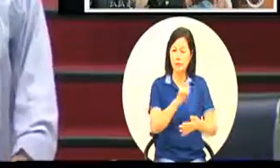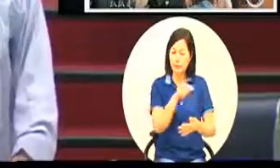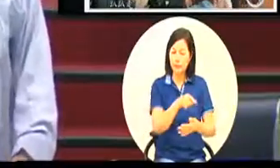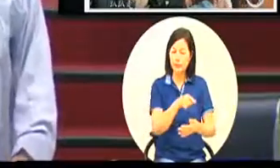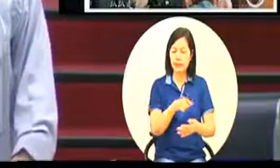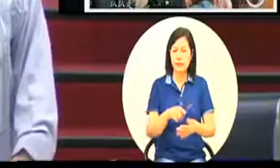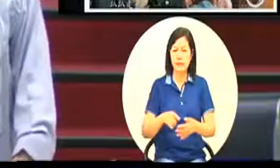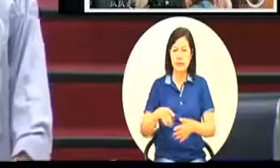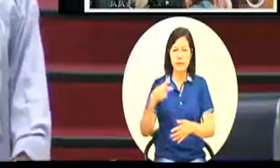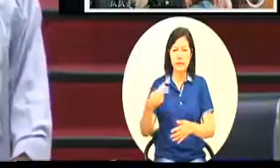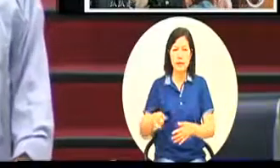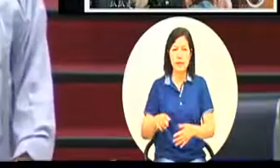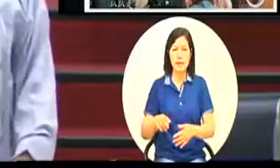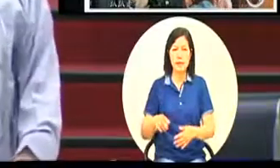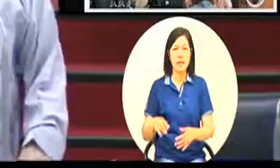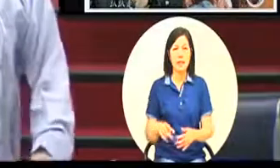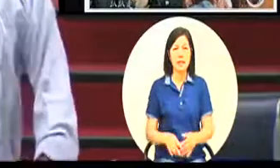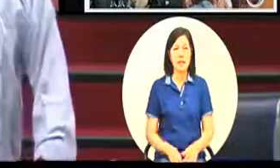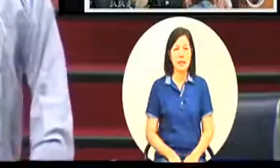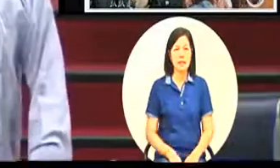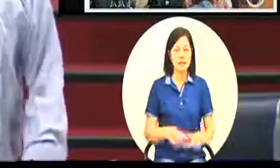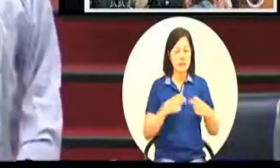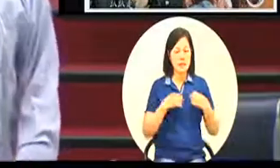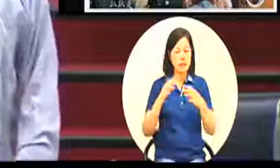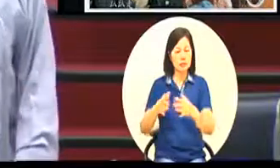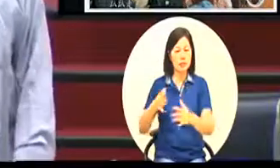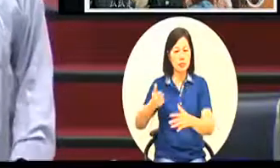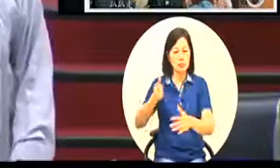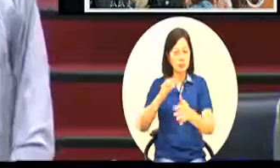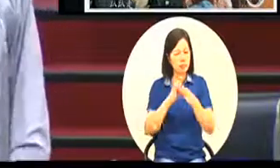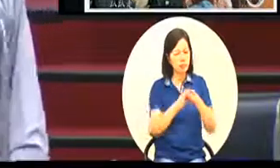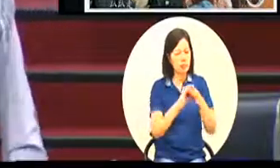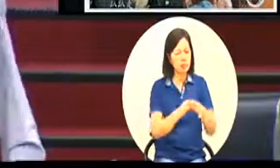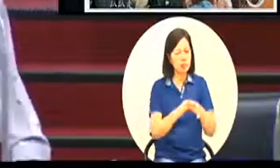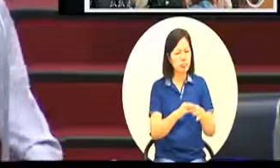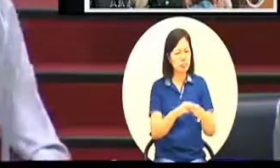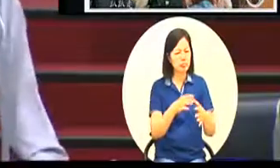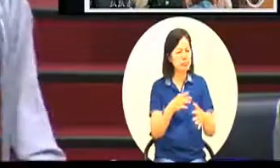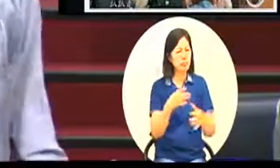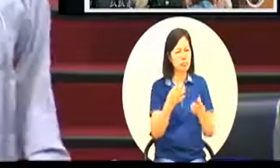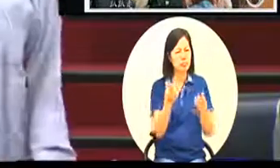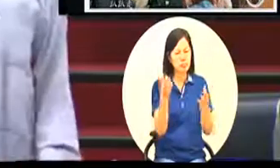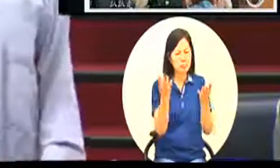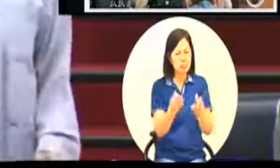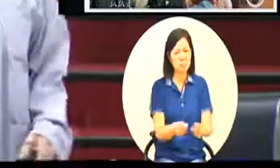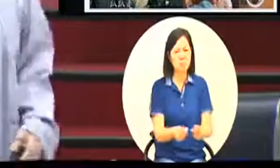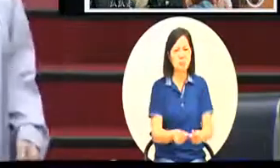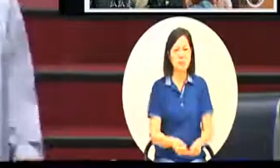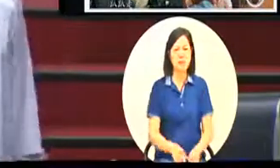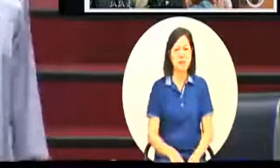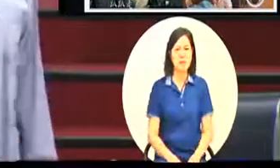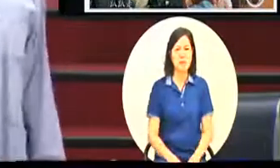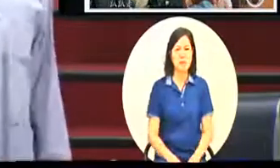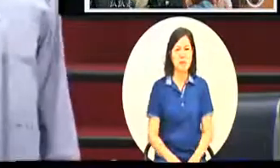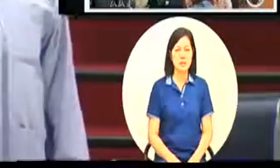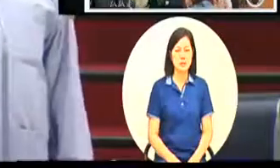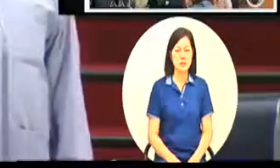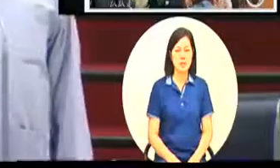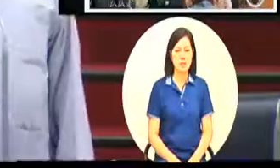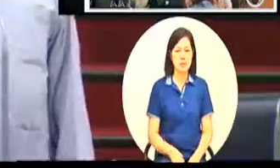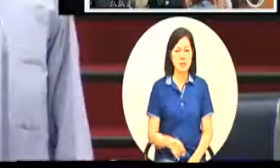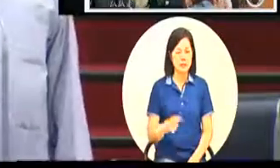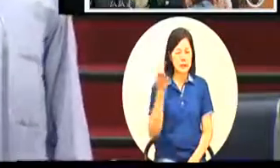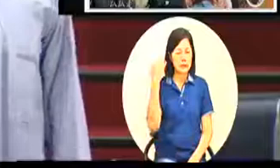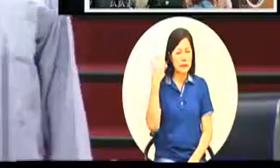统吼，哎。讲啥物关爱的眼神较少啊，我无要相信啦，是不是？当时要选举，握你的手